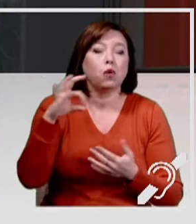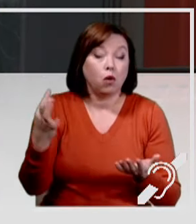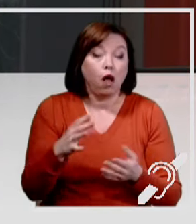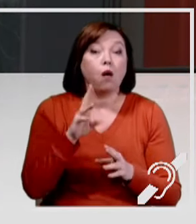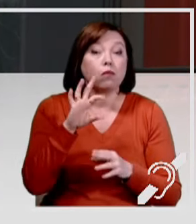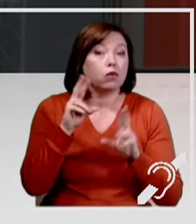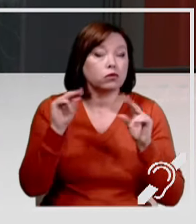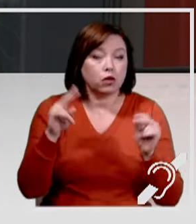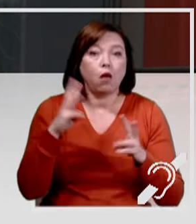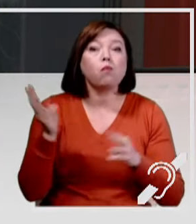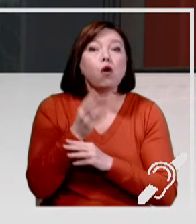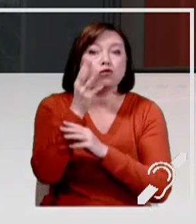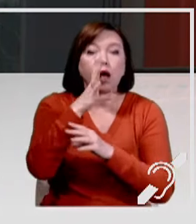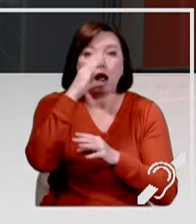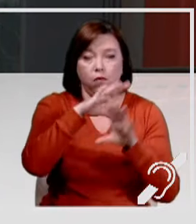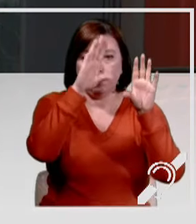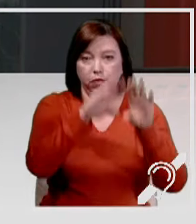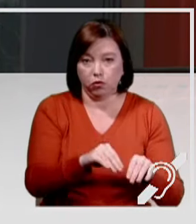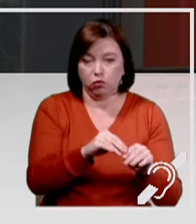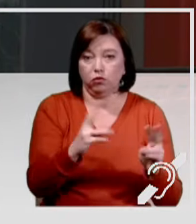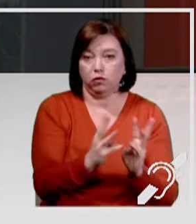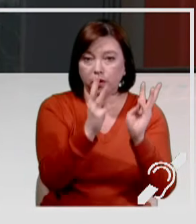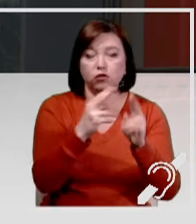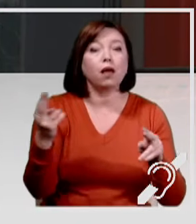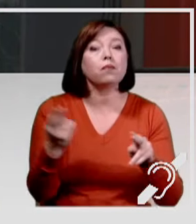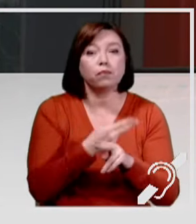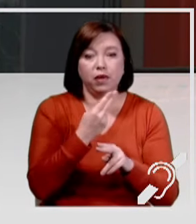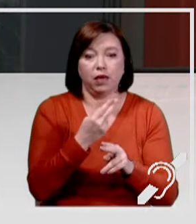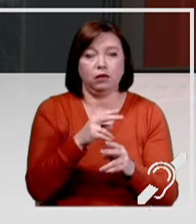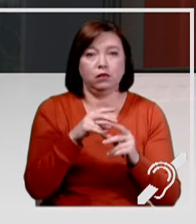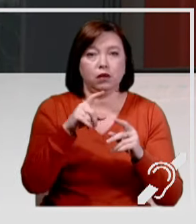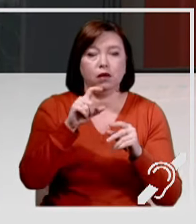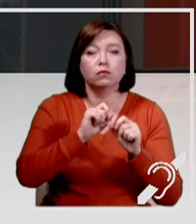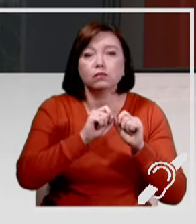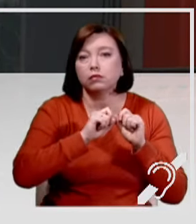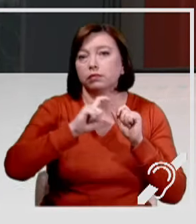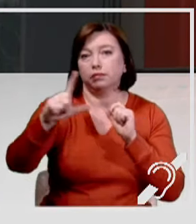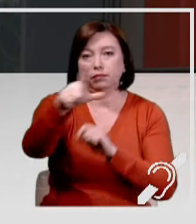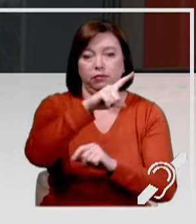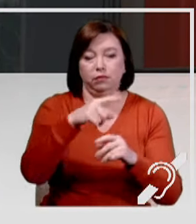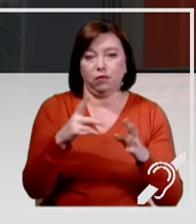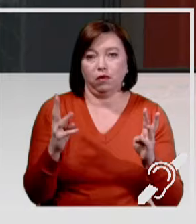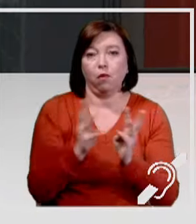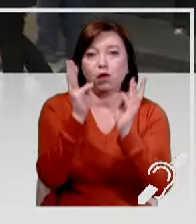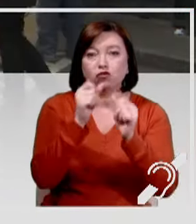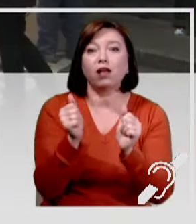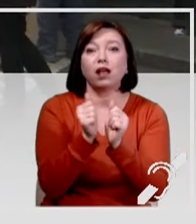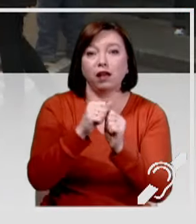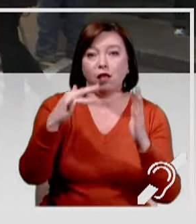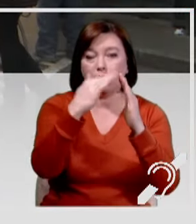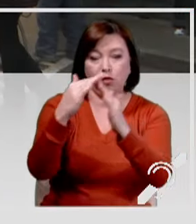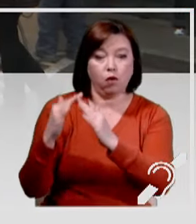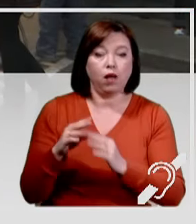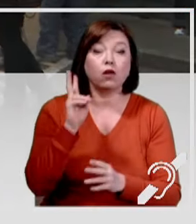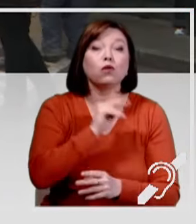Din fericire, pompierii au reușit să localizeze incendiul fără ca să se răspândească și la gospodăriile din apropiere. Angajații